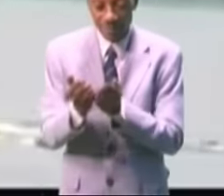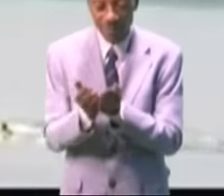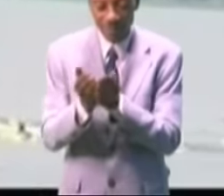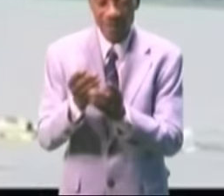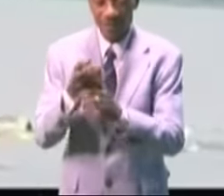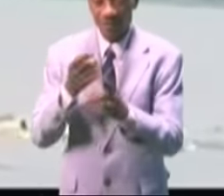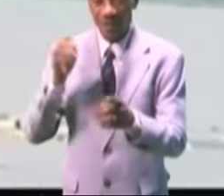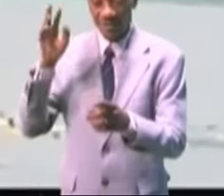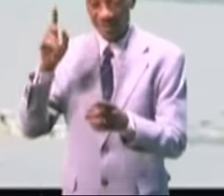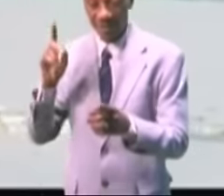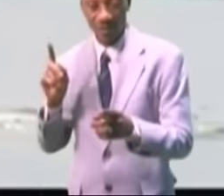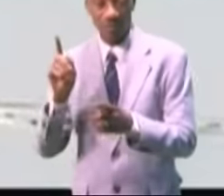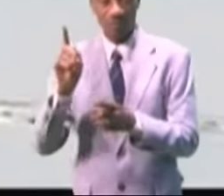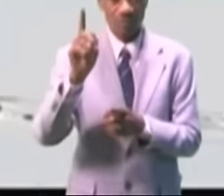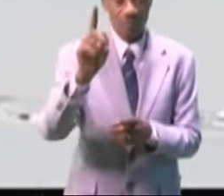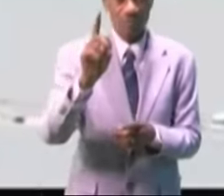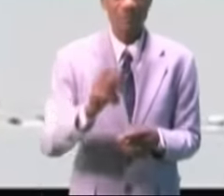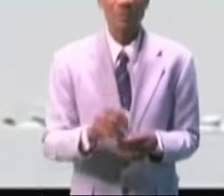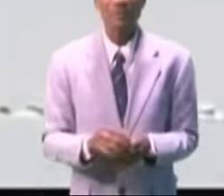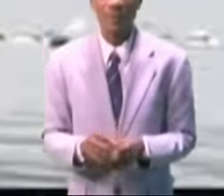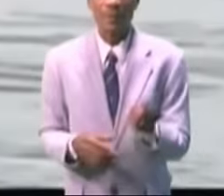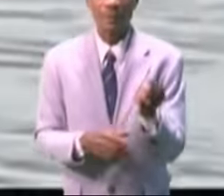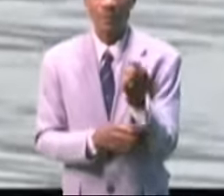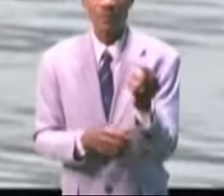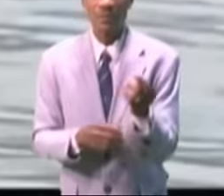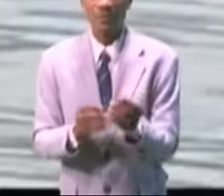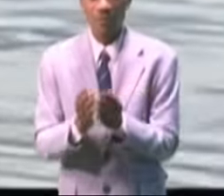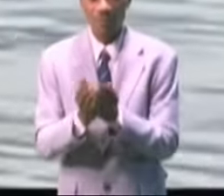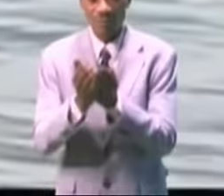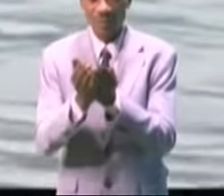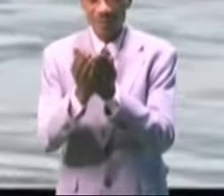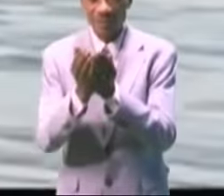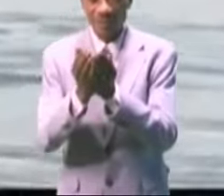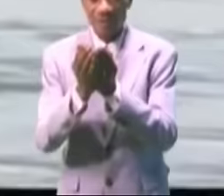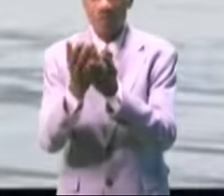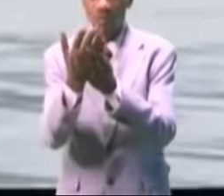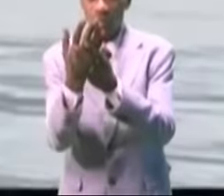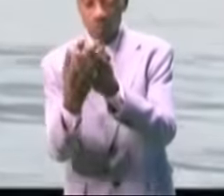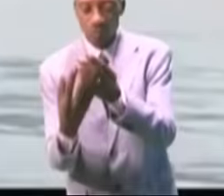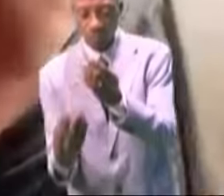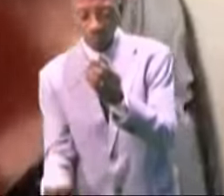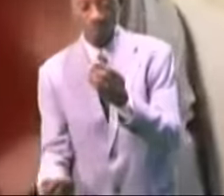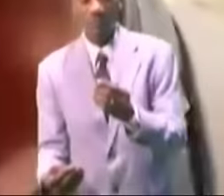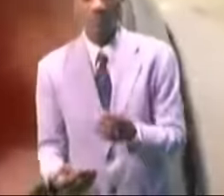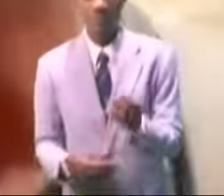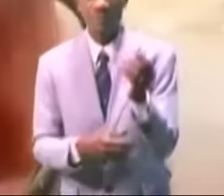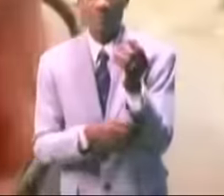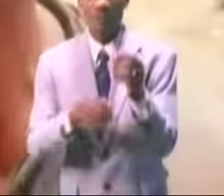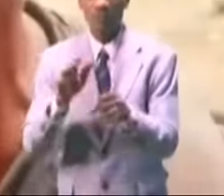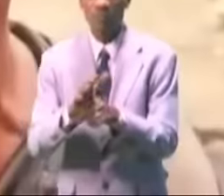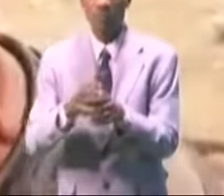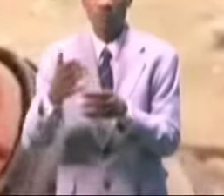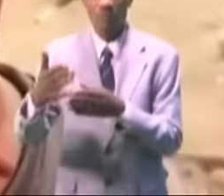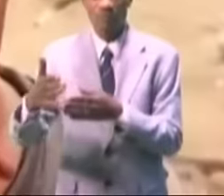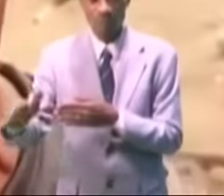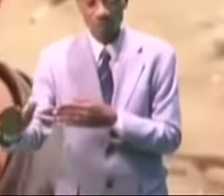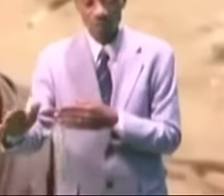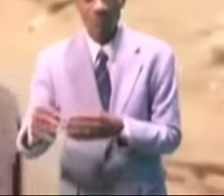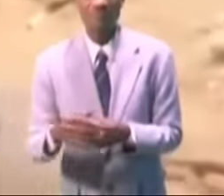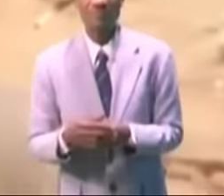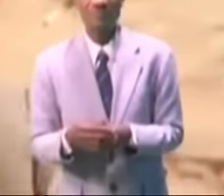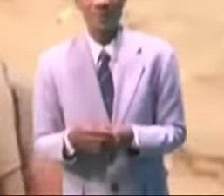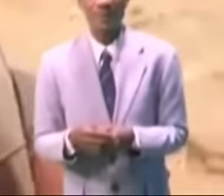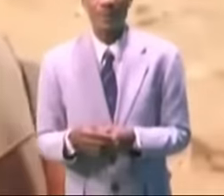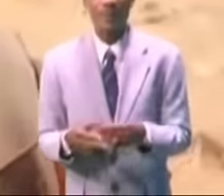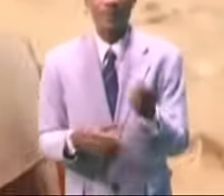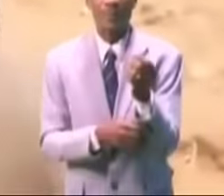86 personnes sont mortes et ont de nombre une centaine de rescapés. Vous pouvez faire qui nous balayer, ça qui a sentiment